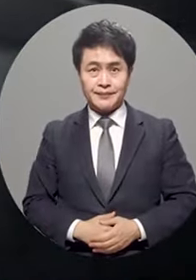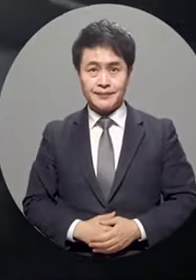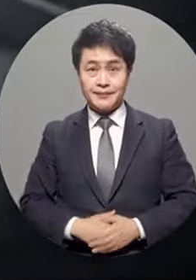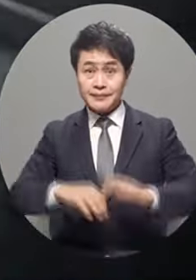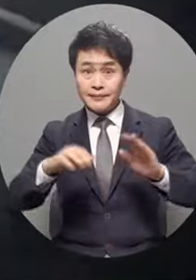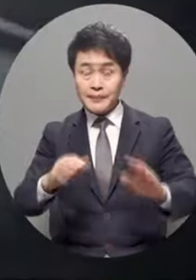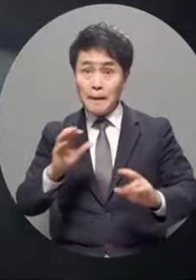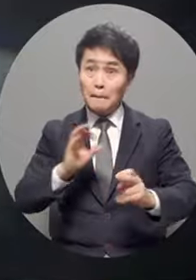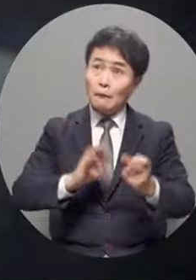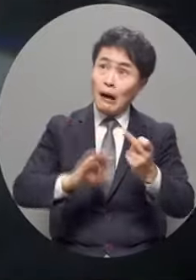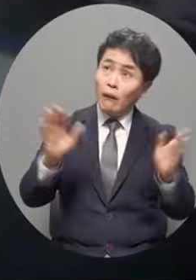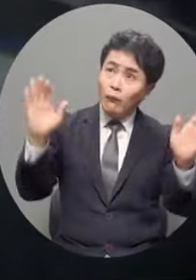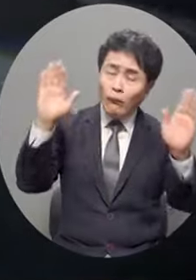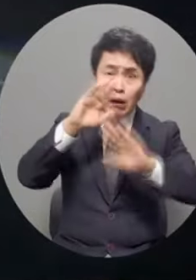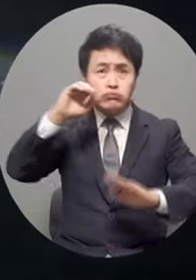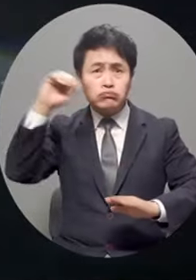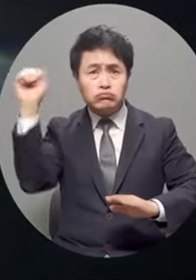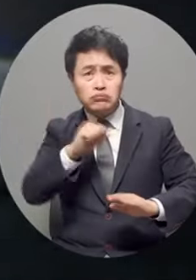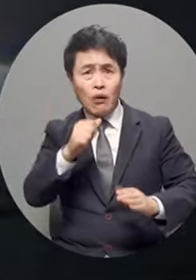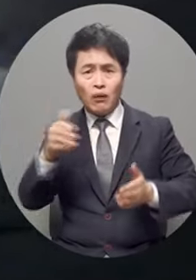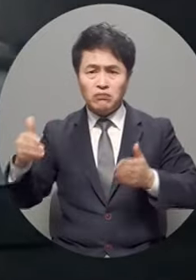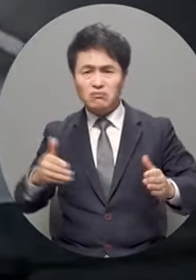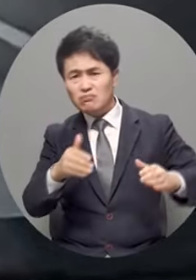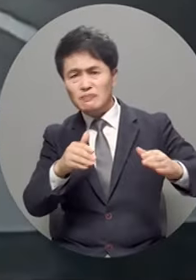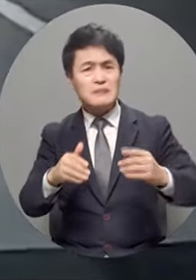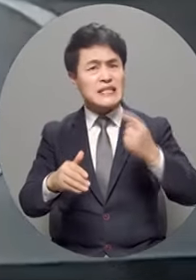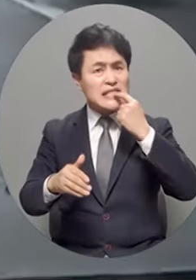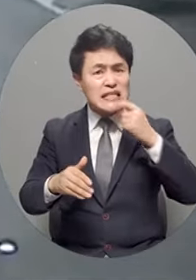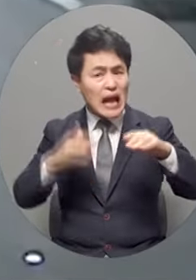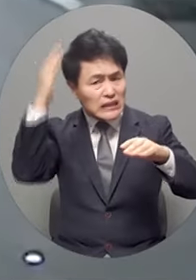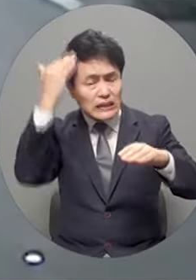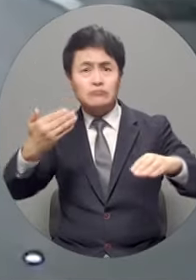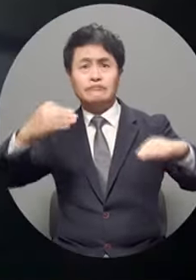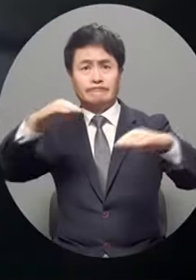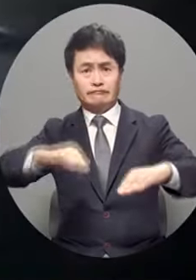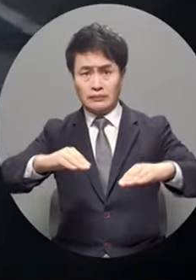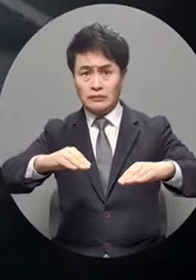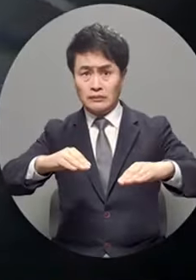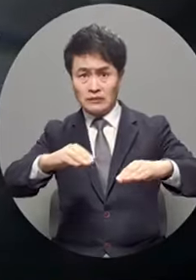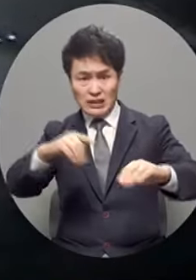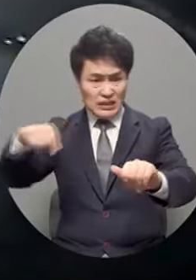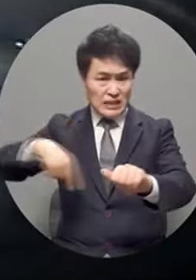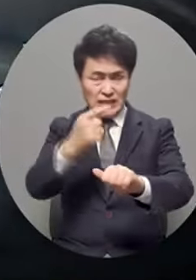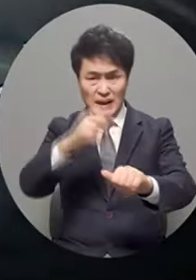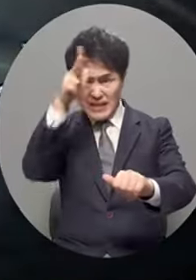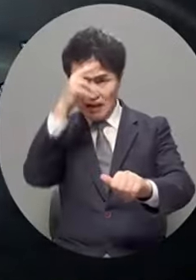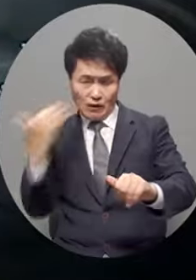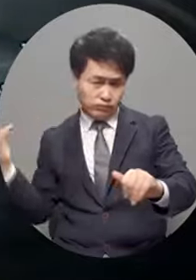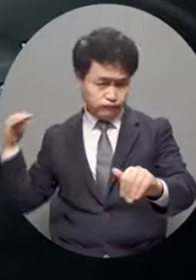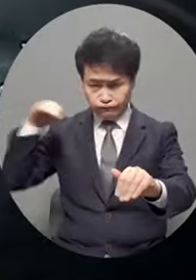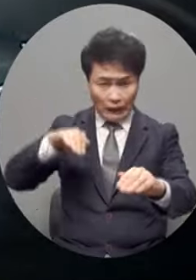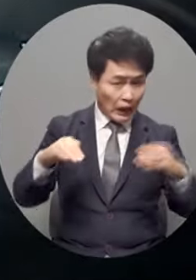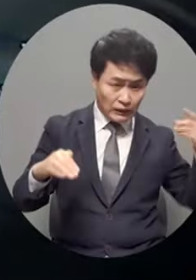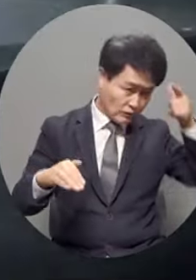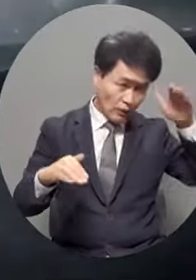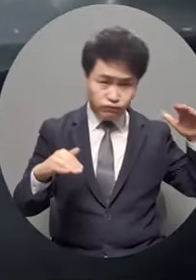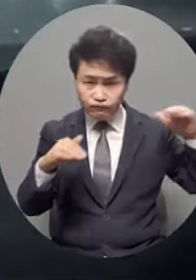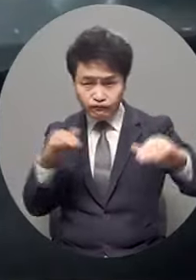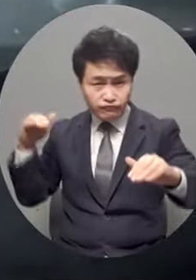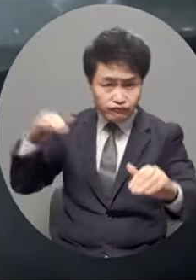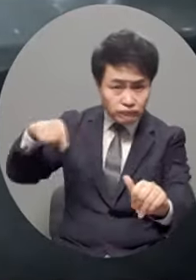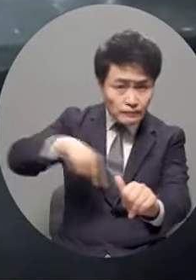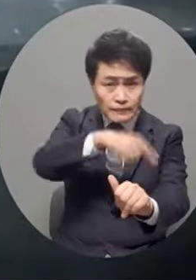동이 트지 않은 어두운 새벽 도로 중앙에 선 흰색 검은색 승용차. 사방에서 다가온 경찰차들이 차량을 둘러싸고